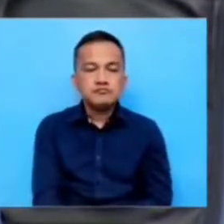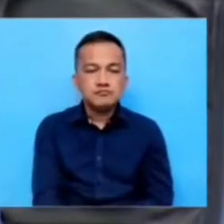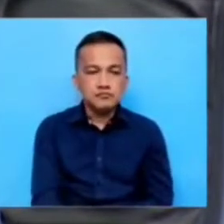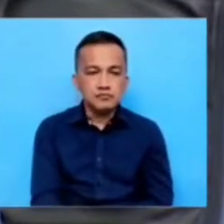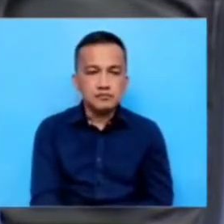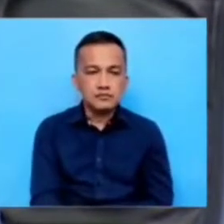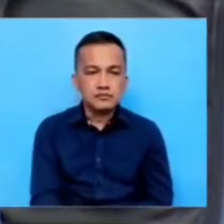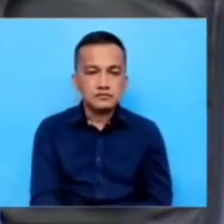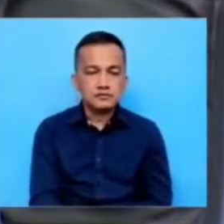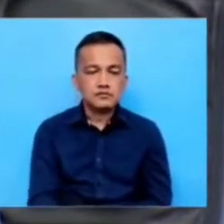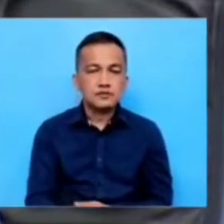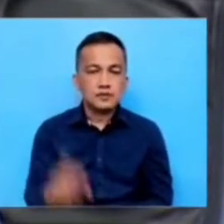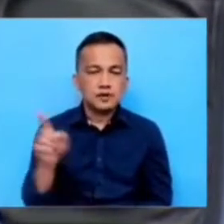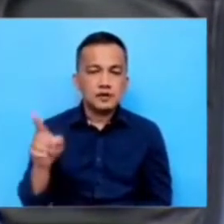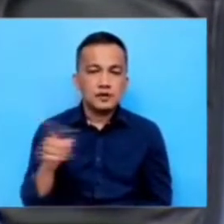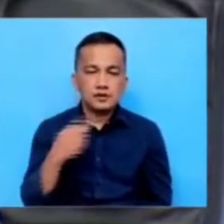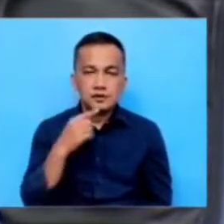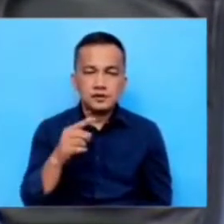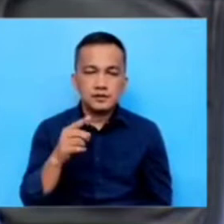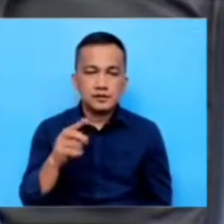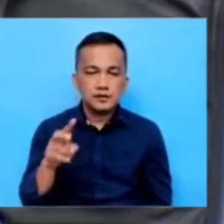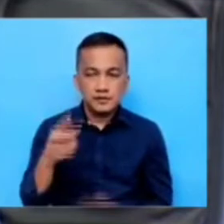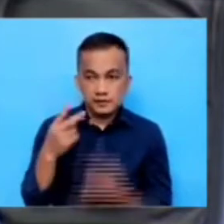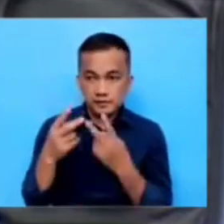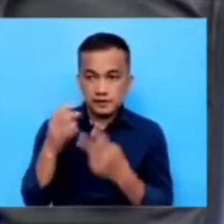sa PI at pag makita ng